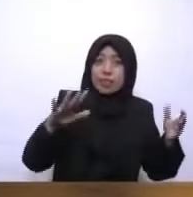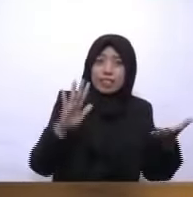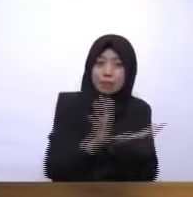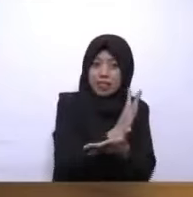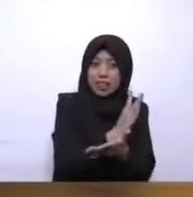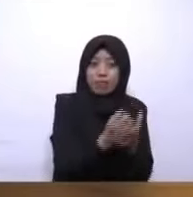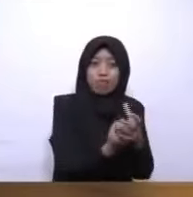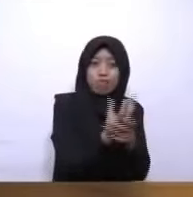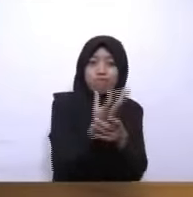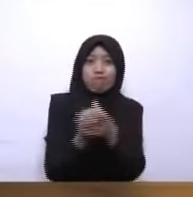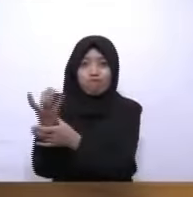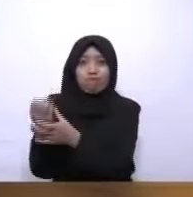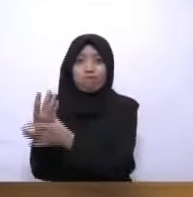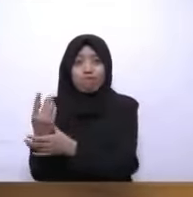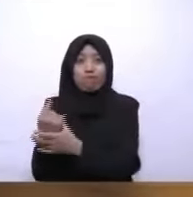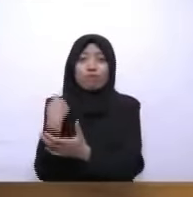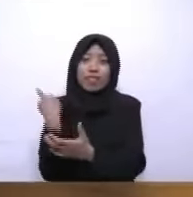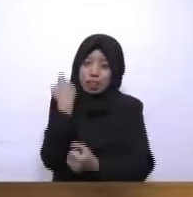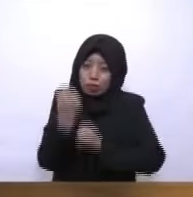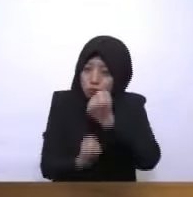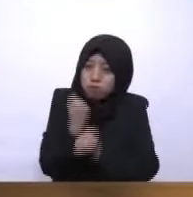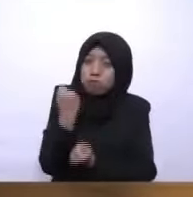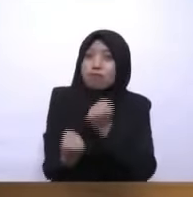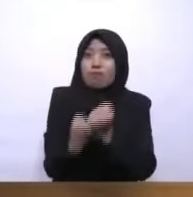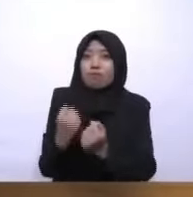juga terus akan kita kembangkan.